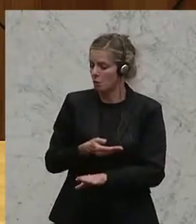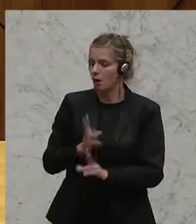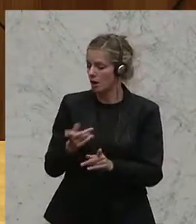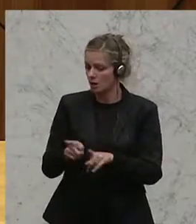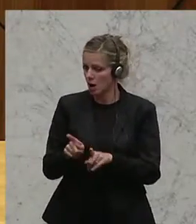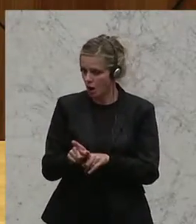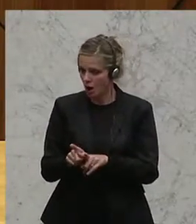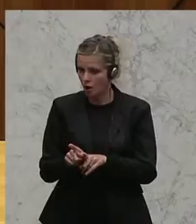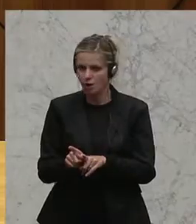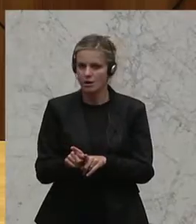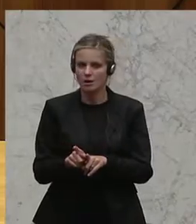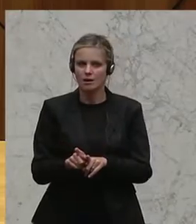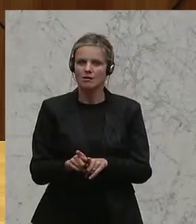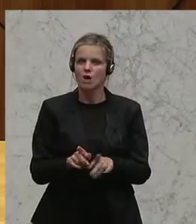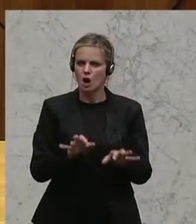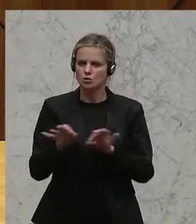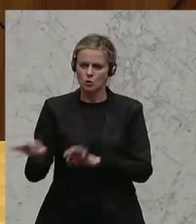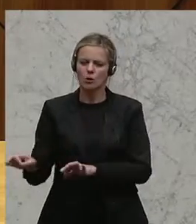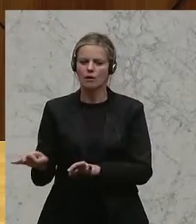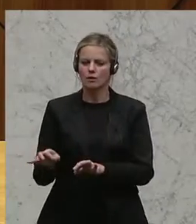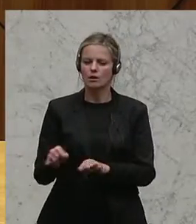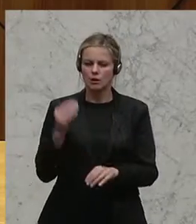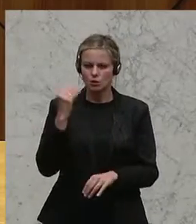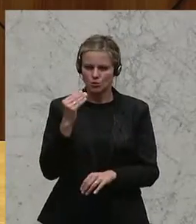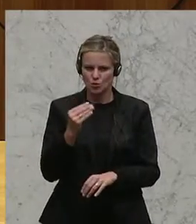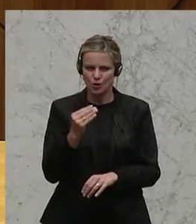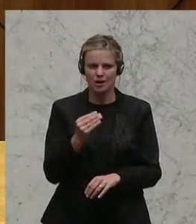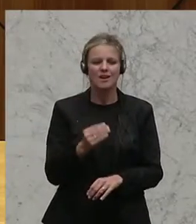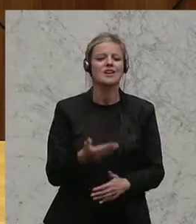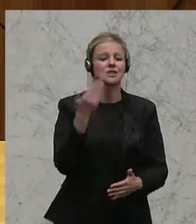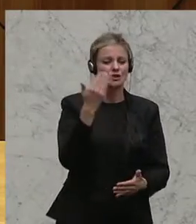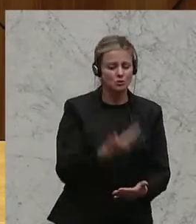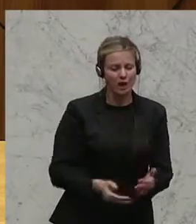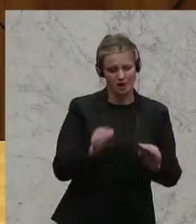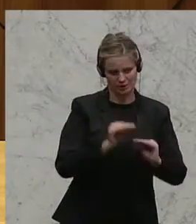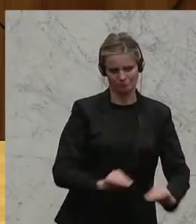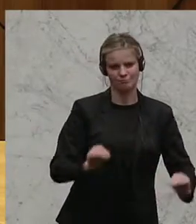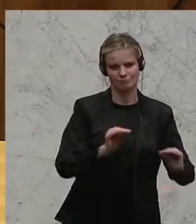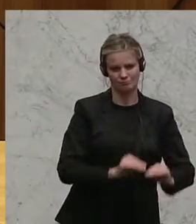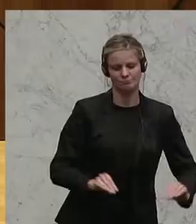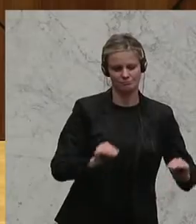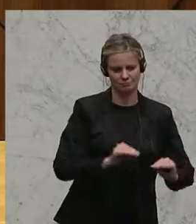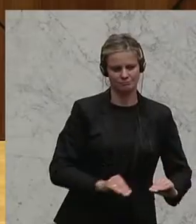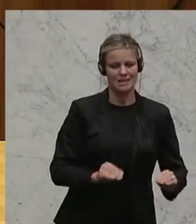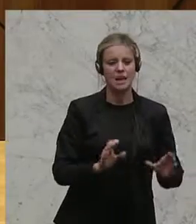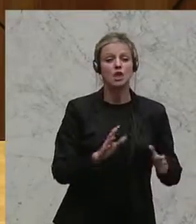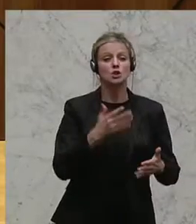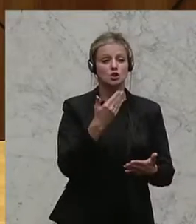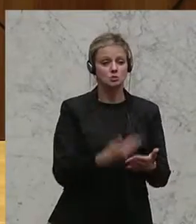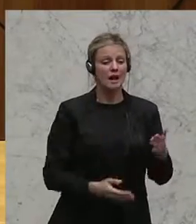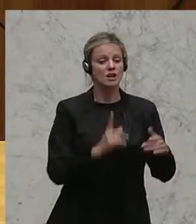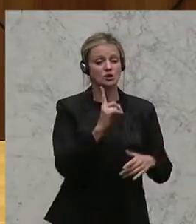Schüler gelistet sind, und ihnen die Sprache vermitteln. Diese Sprachstartgruppen sind